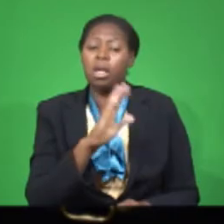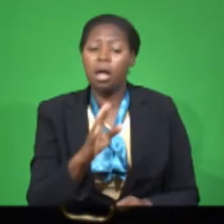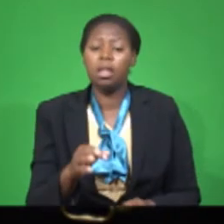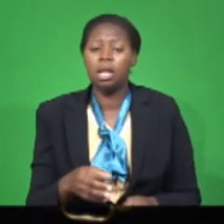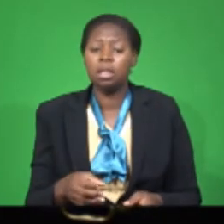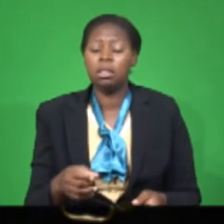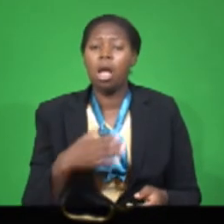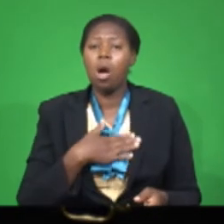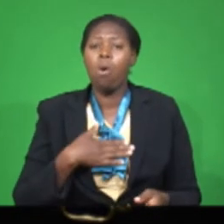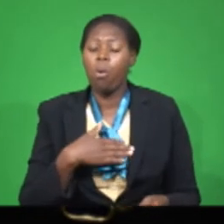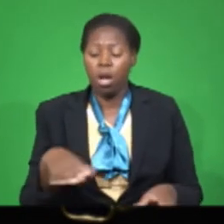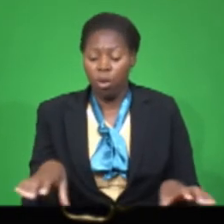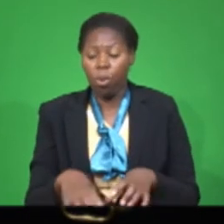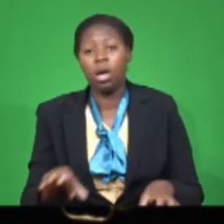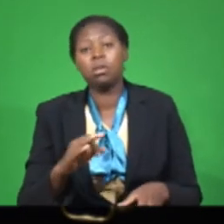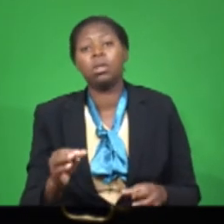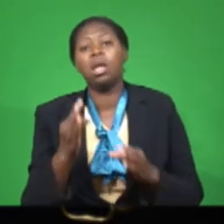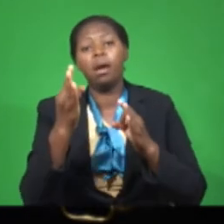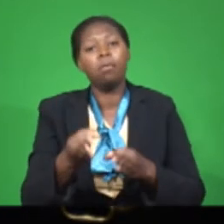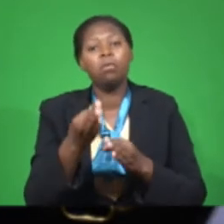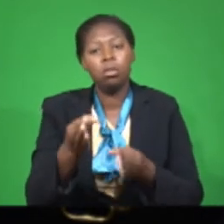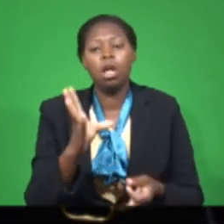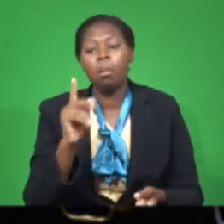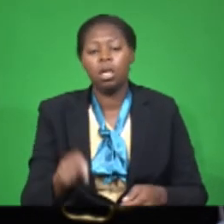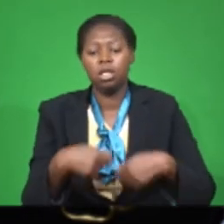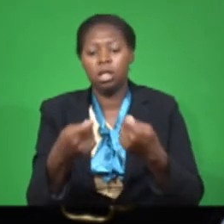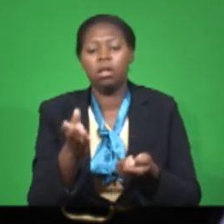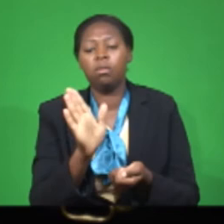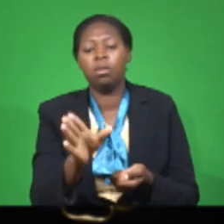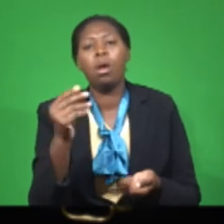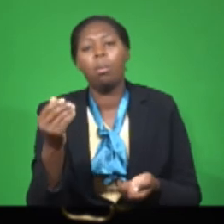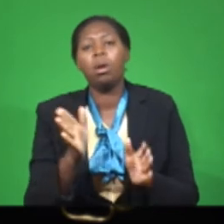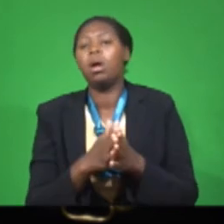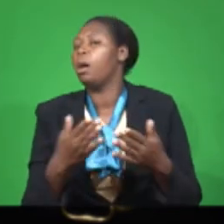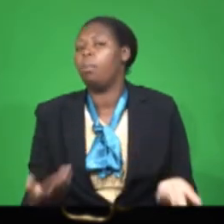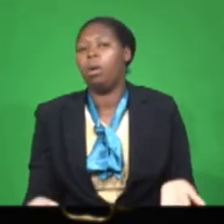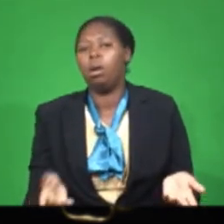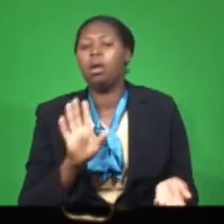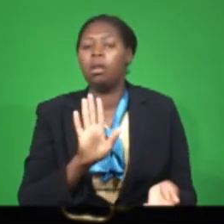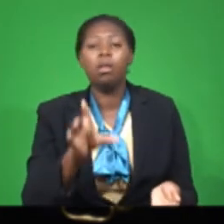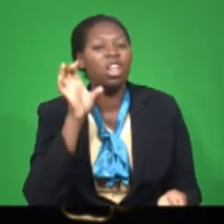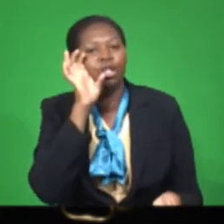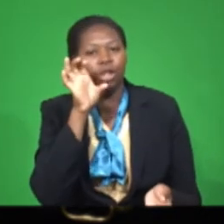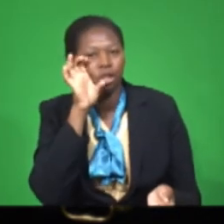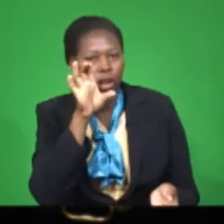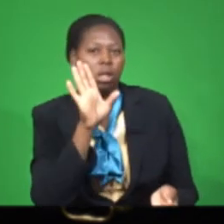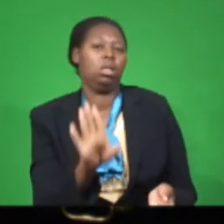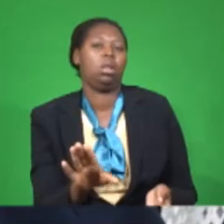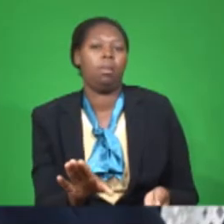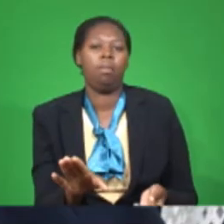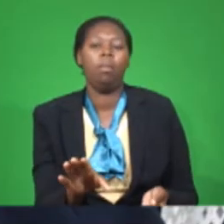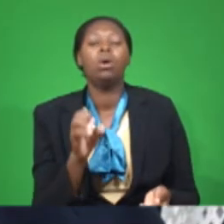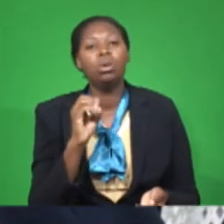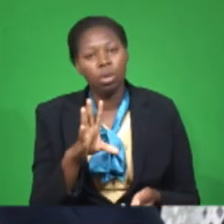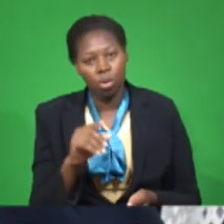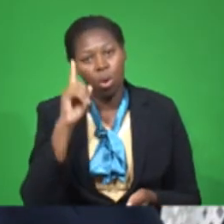kublesa. Asi mablesing chikuru. But mwari ari. Kana Jehovha. Ndidzo ana Jehovha. Alright. Saka mwari ari kuti chero